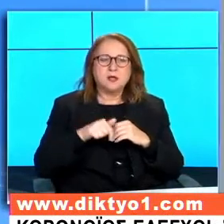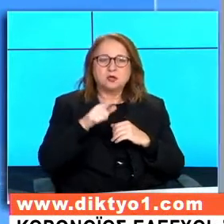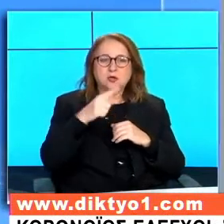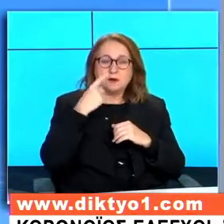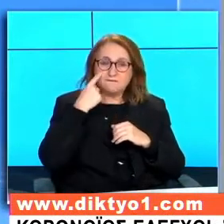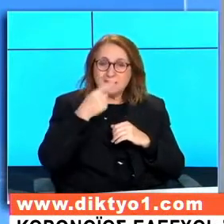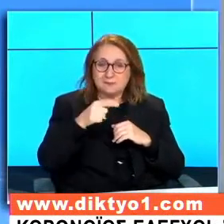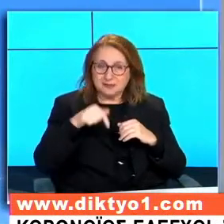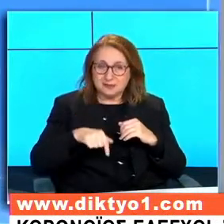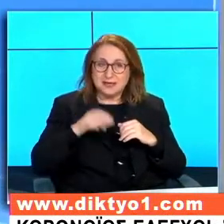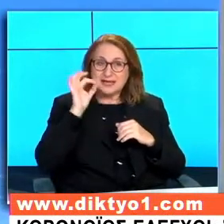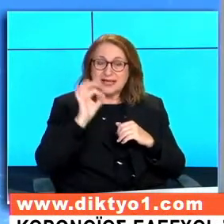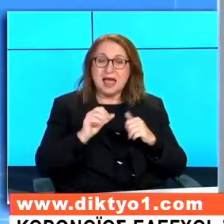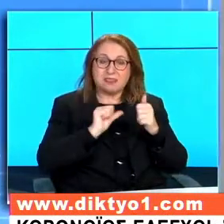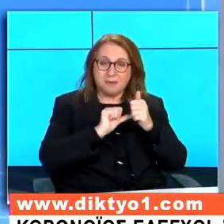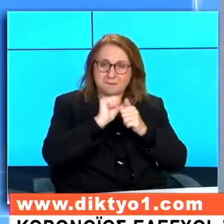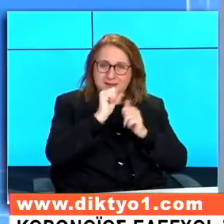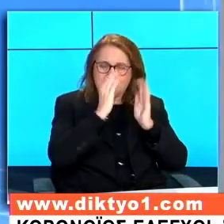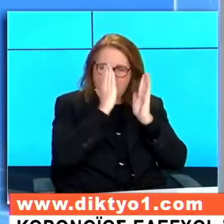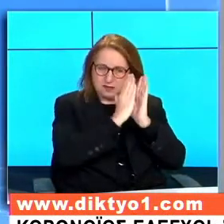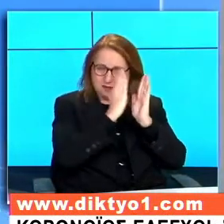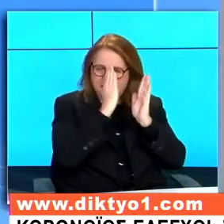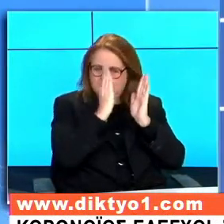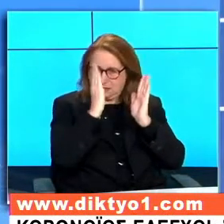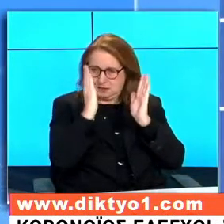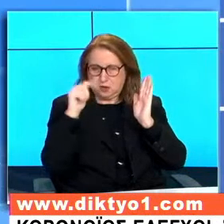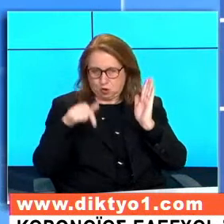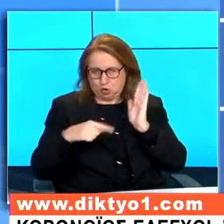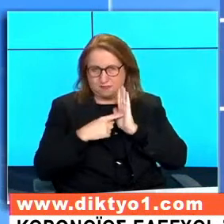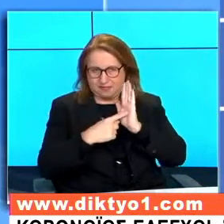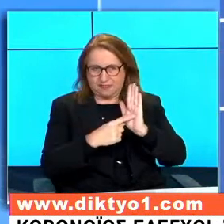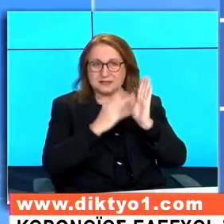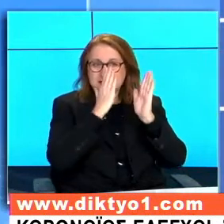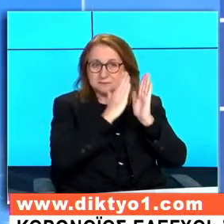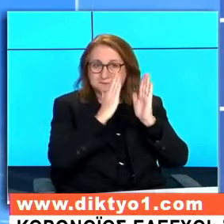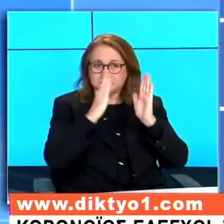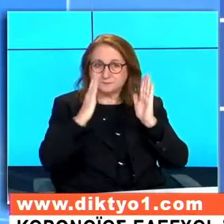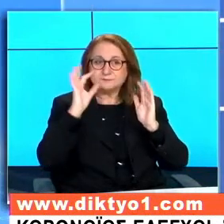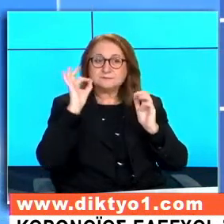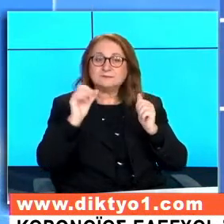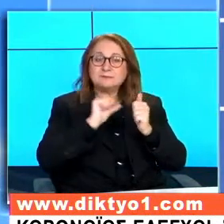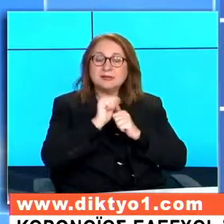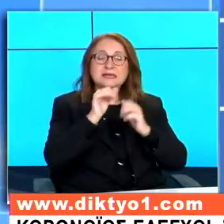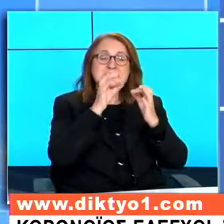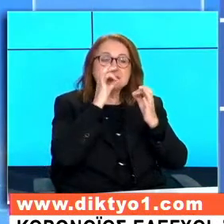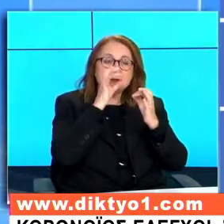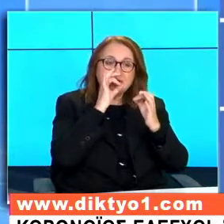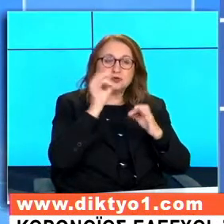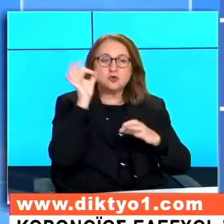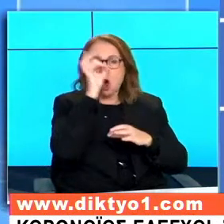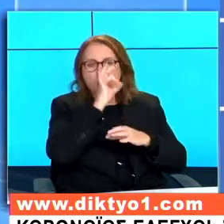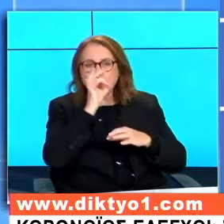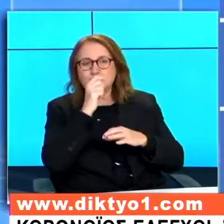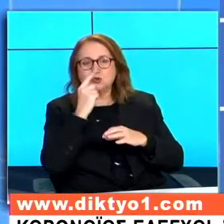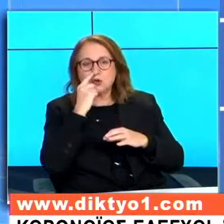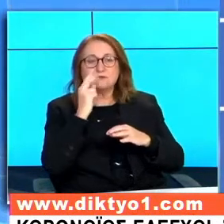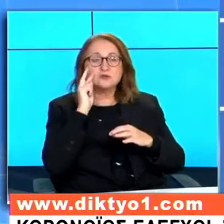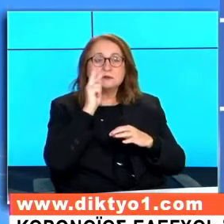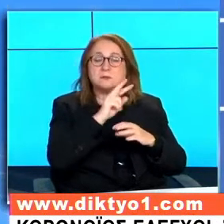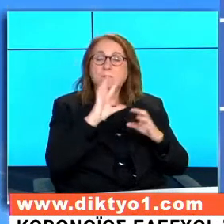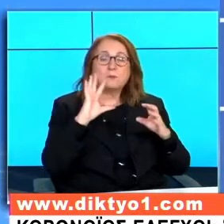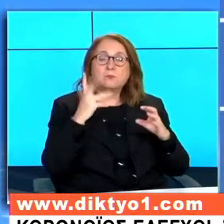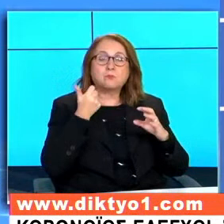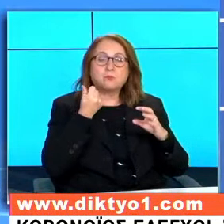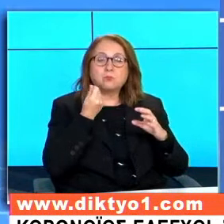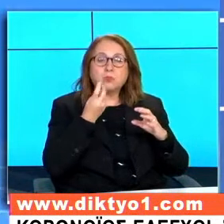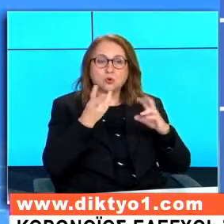των ελέγχων αναμήνα, Σεπτέμβριο, Οκτώβριο και Νοέμβριο, που είναι η περίοδος που ετέθησαν σε ισχύ τα νέα μέτρα. Ήδη